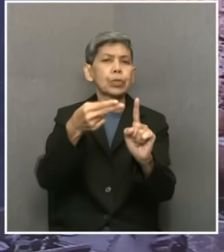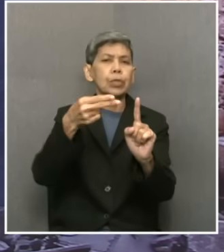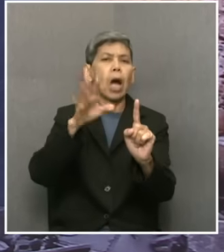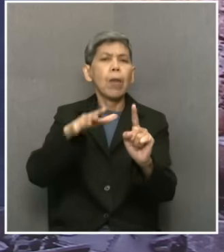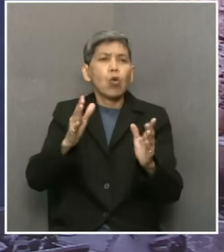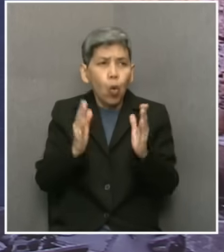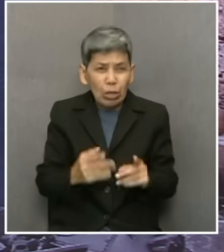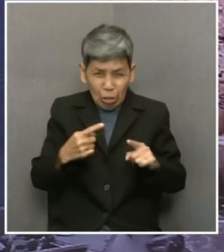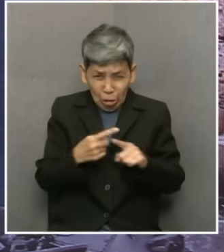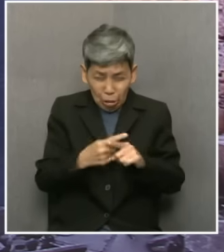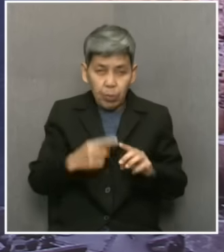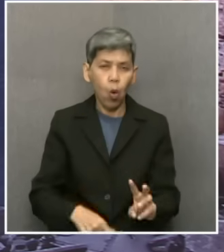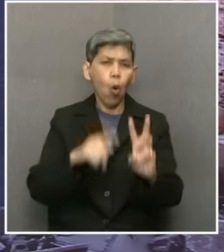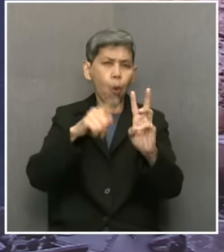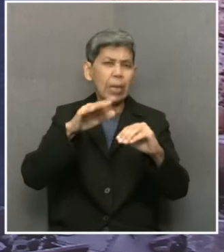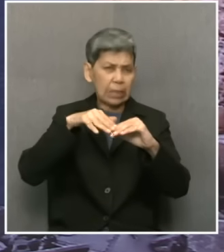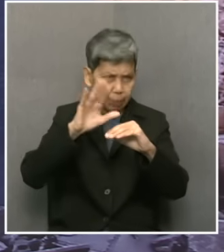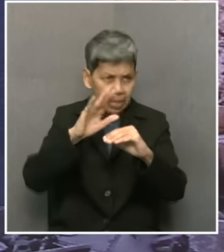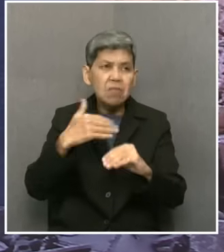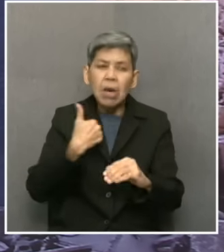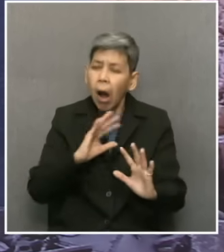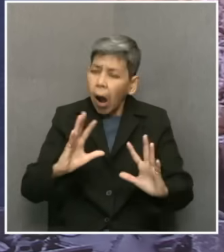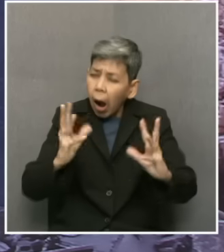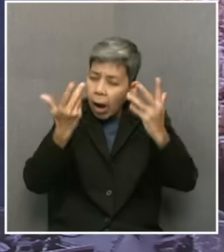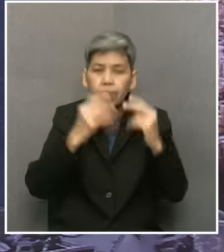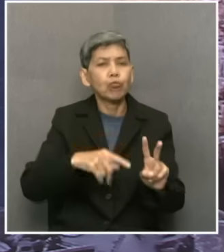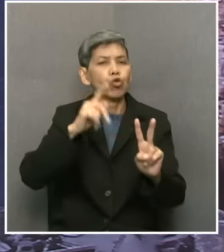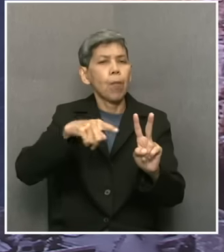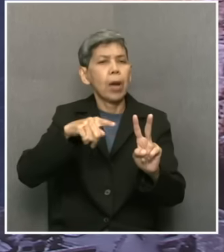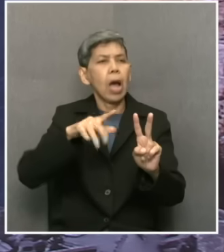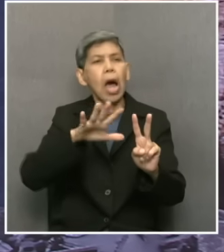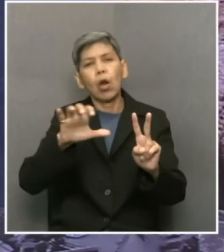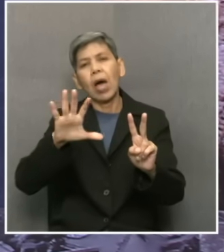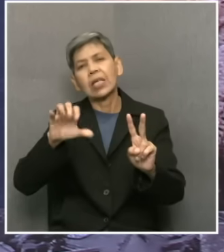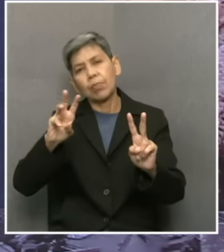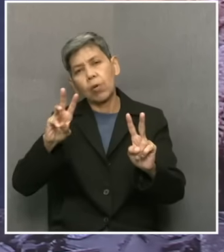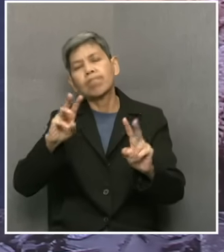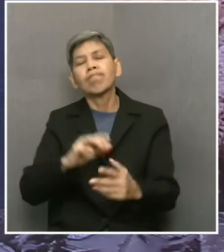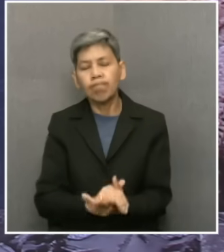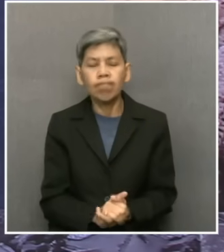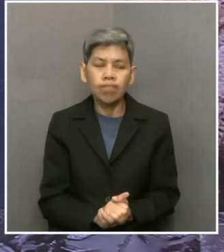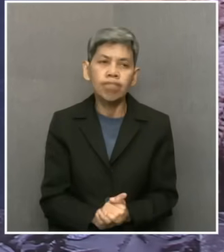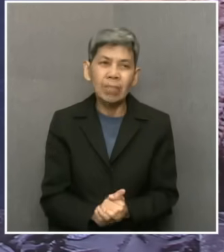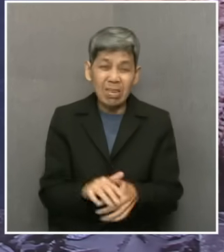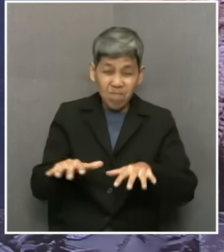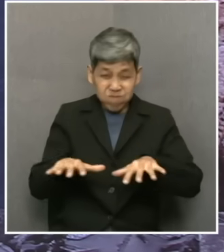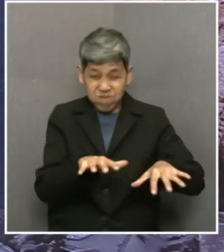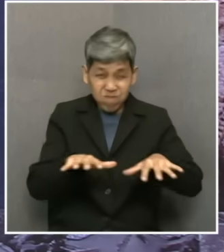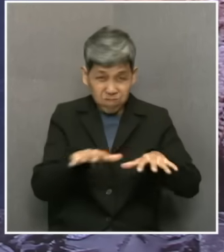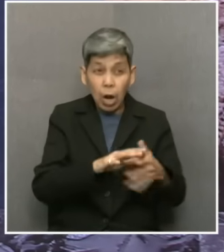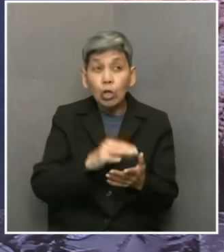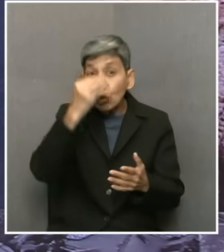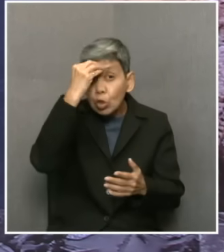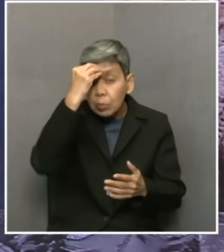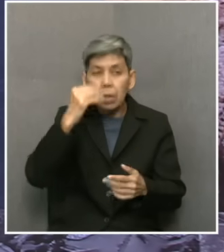นบาดเจ็บ 6,000 กว่าคนแล้วก็สูญหาย 2,556 คนนะคะแผ่นดินไหวในครั้งนี้ค่ะยัง